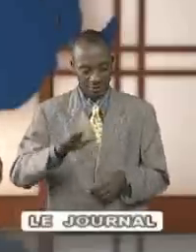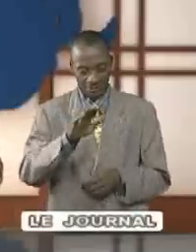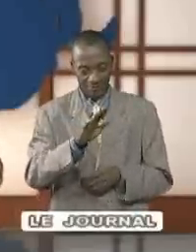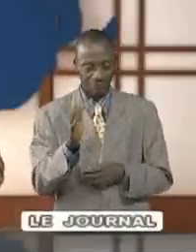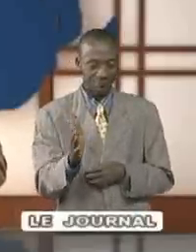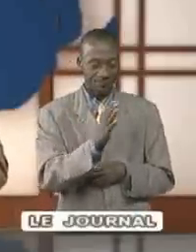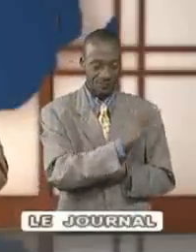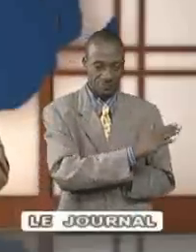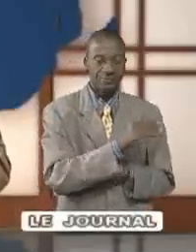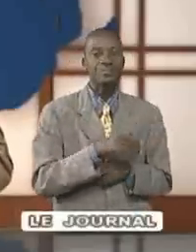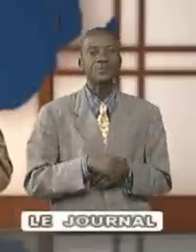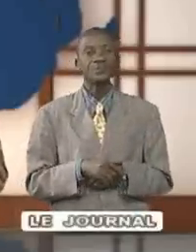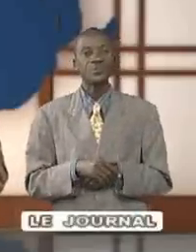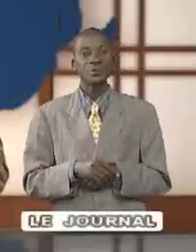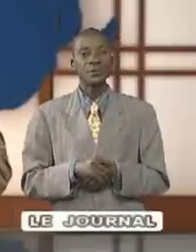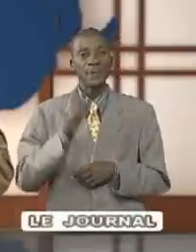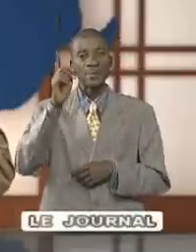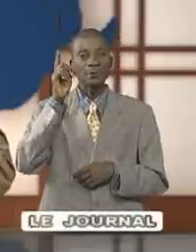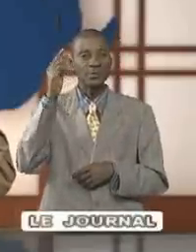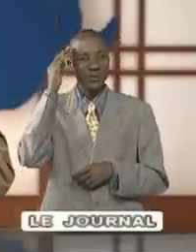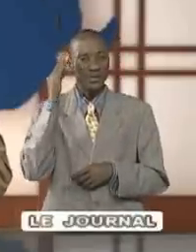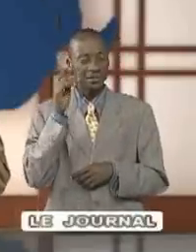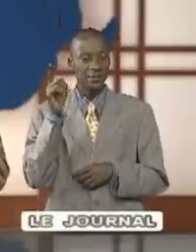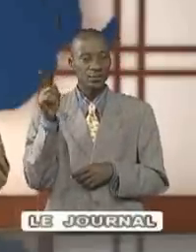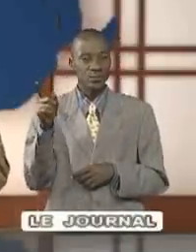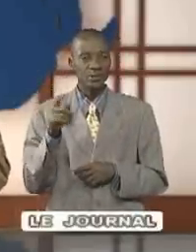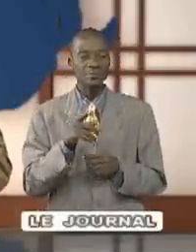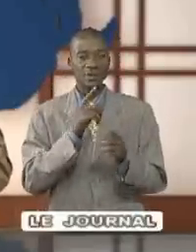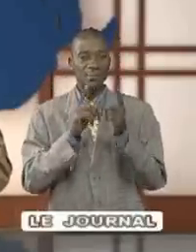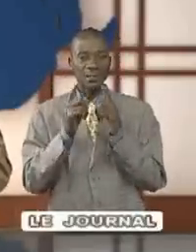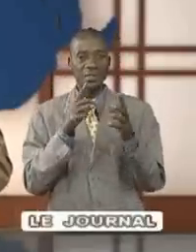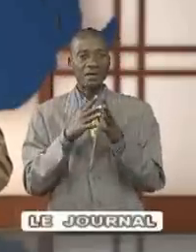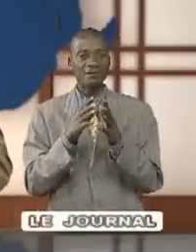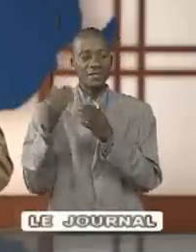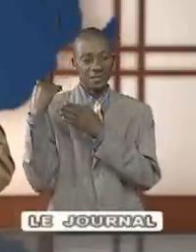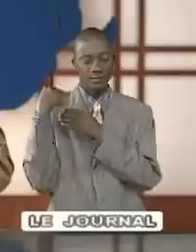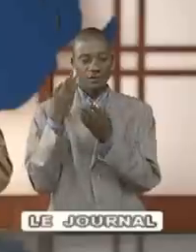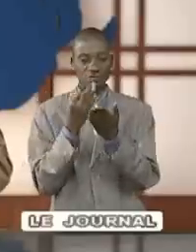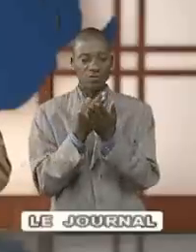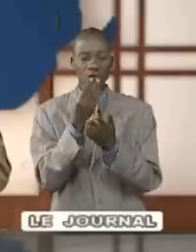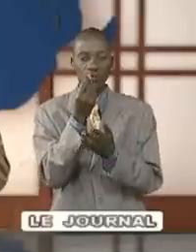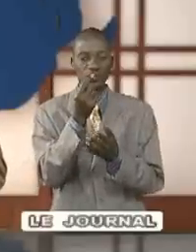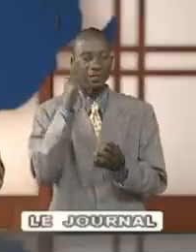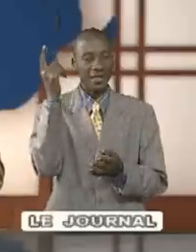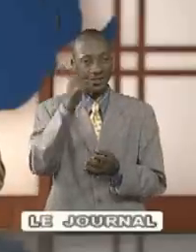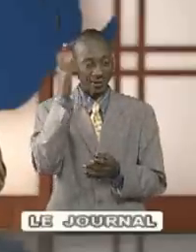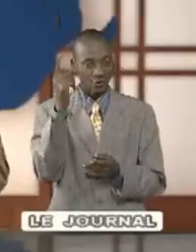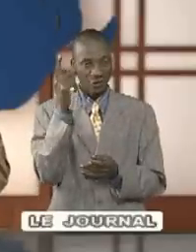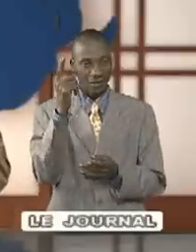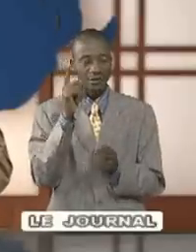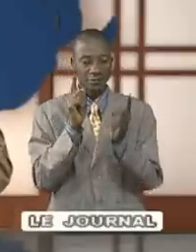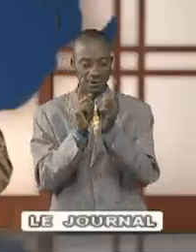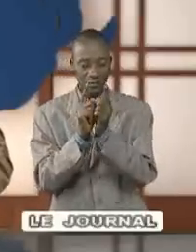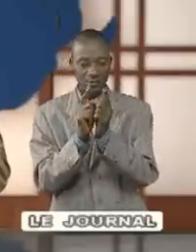Quittons l'Assemblée nationale pour la primature. En séjour à Kinshasa, le chef de la mission du Fonds monétaire international est allé rendre compte au Premier